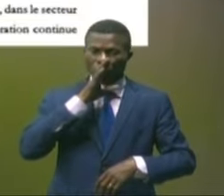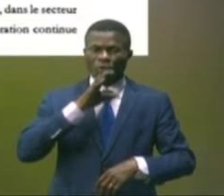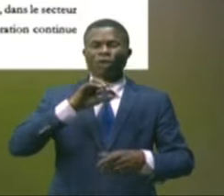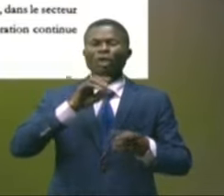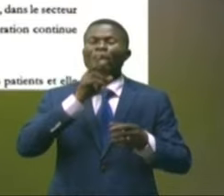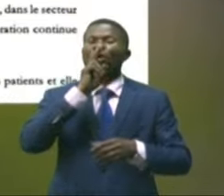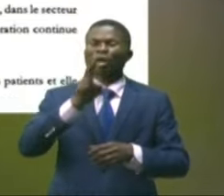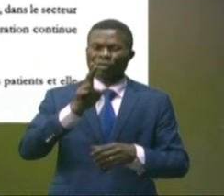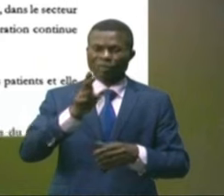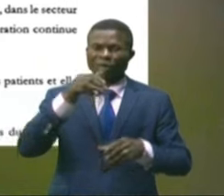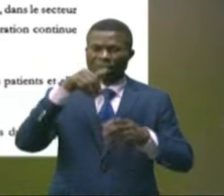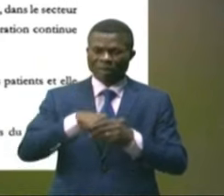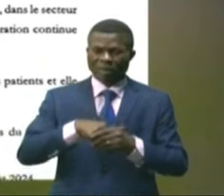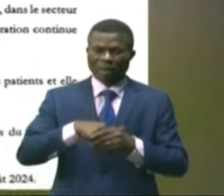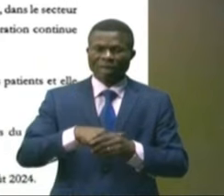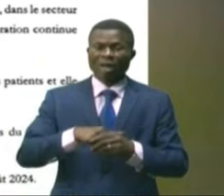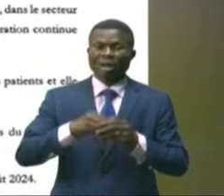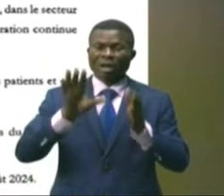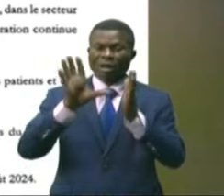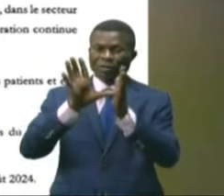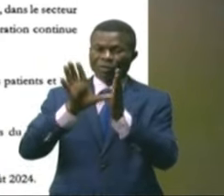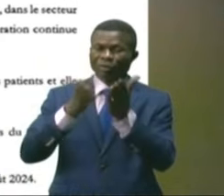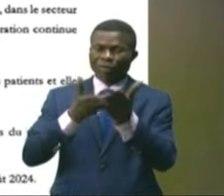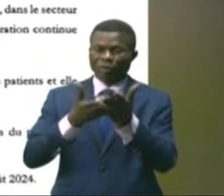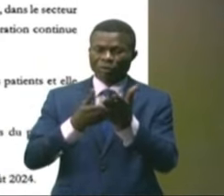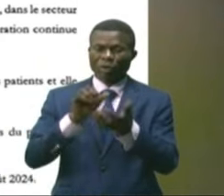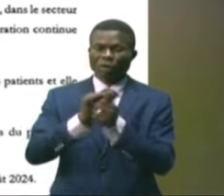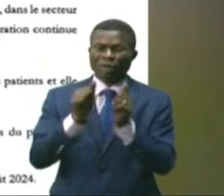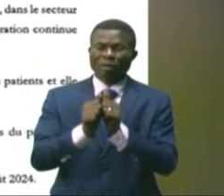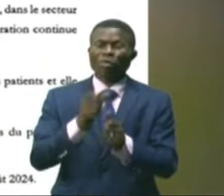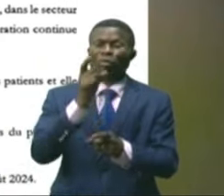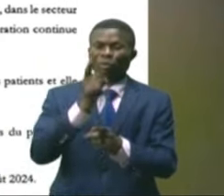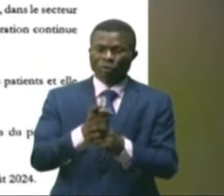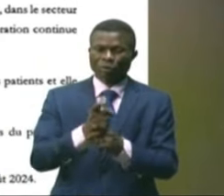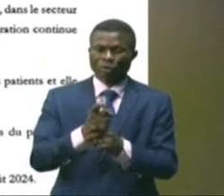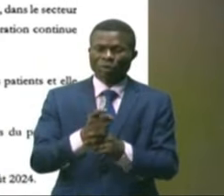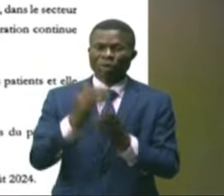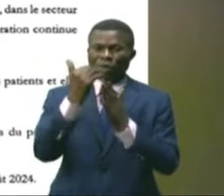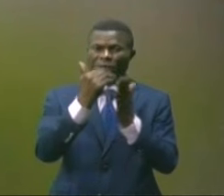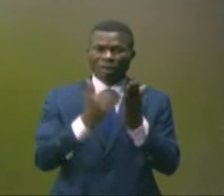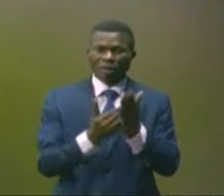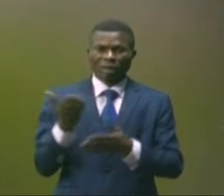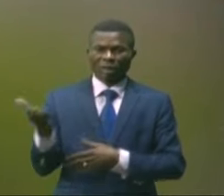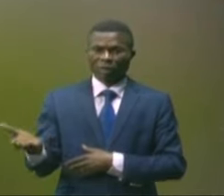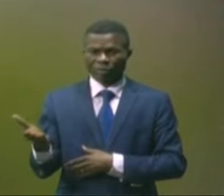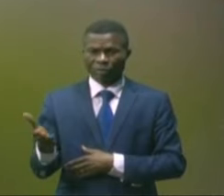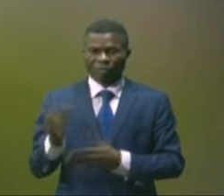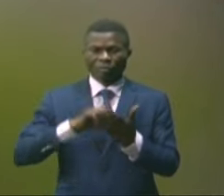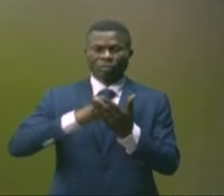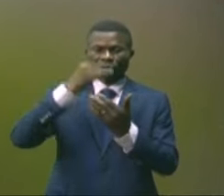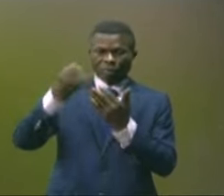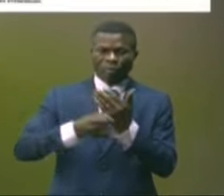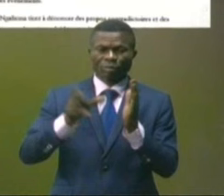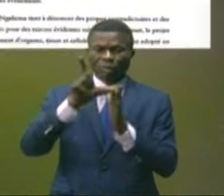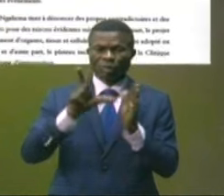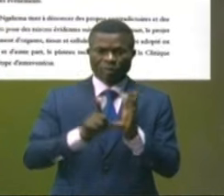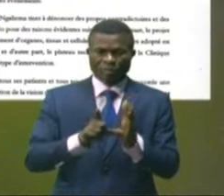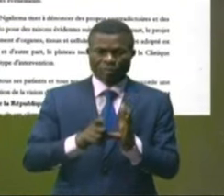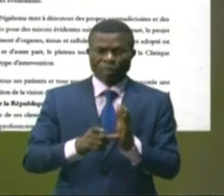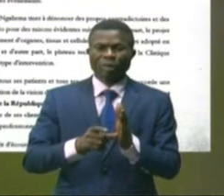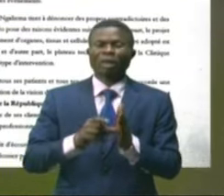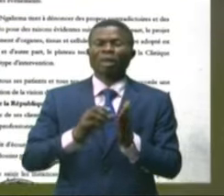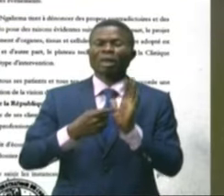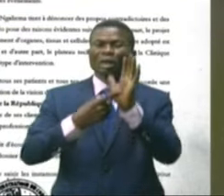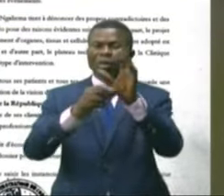contre-vérités contenues dans cette vidéo pour des raisons évidentes suivantes. D'une part, le projet de loi sur la